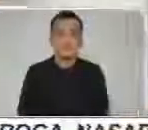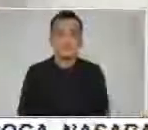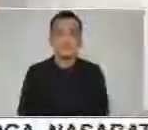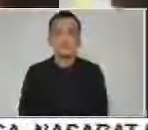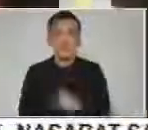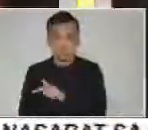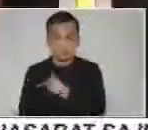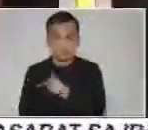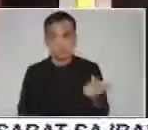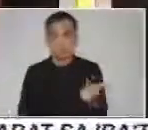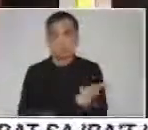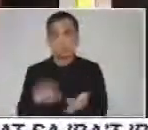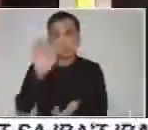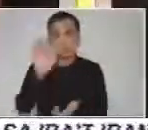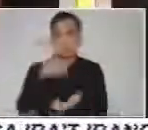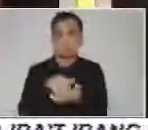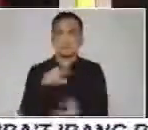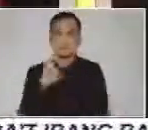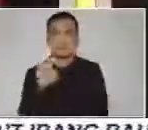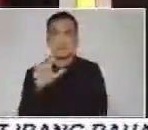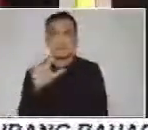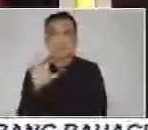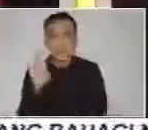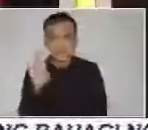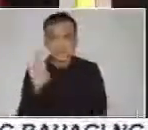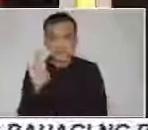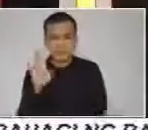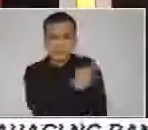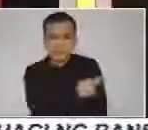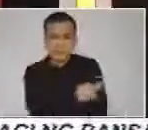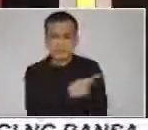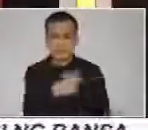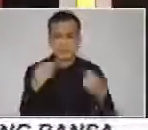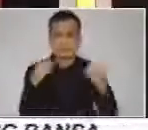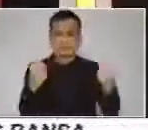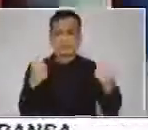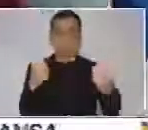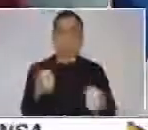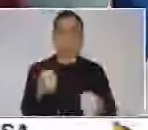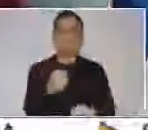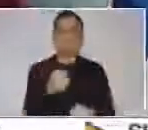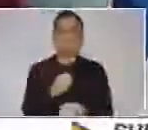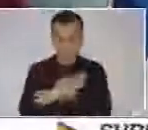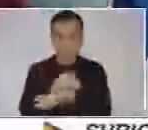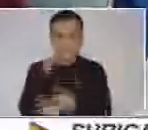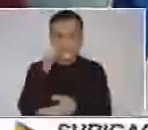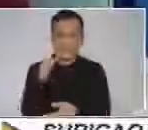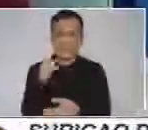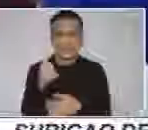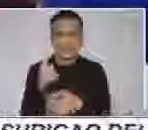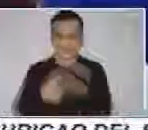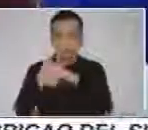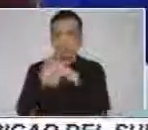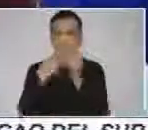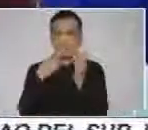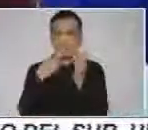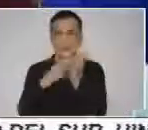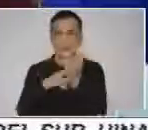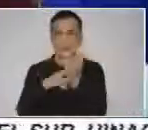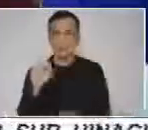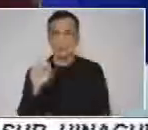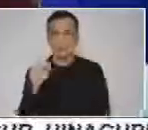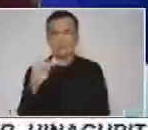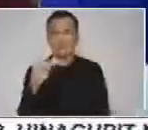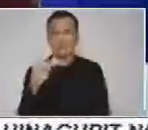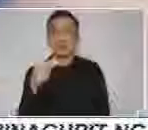76.5% po ng mga nurse sa Pilipinas ang handang magpabakuna laban sa COVID-19. Ito po ang lumabas sa pinakahuling one-week-long survey ng grupong Filipino